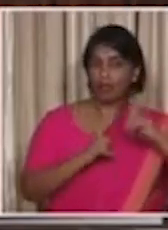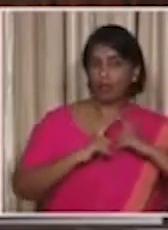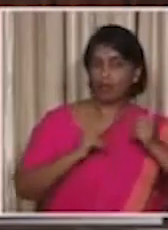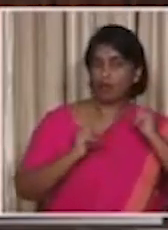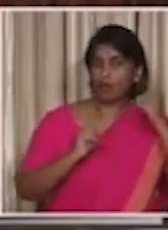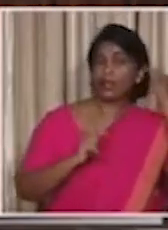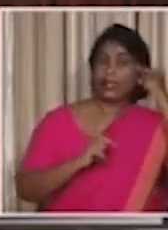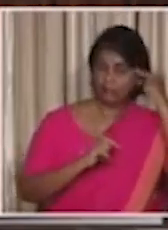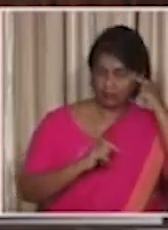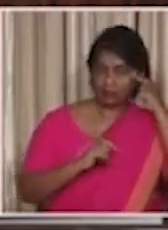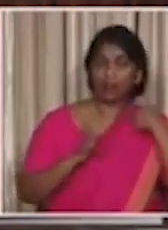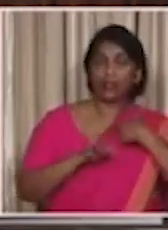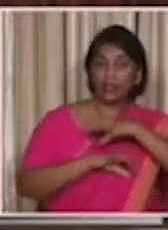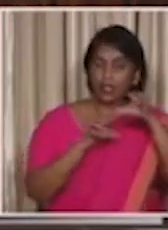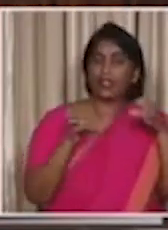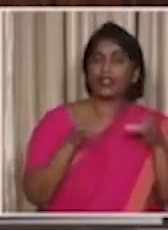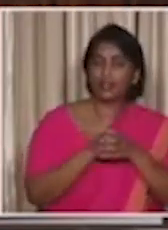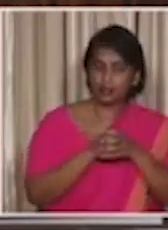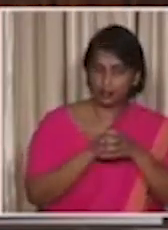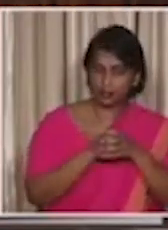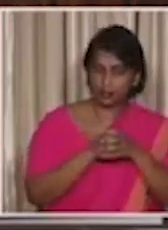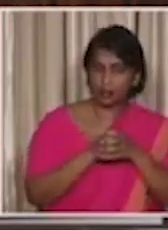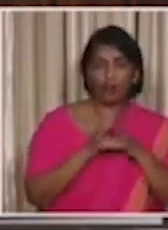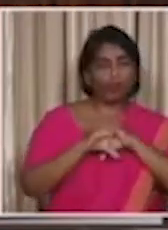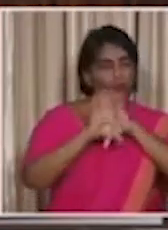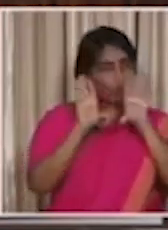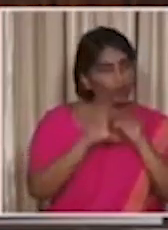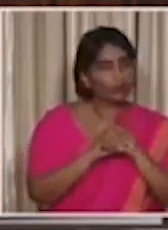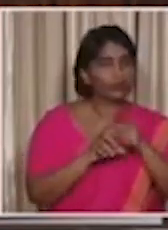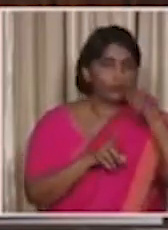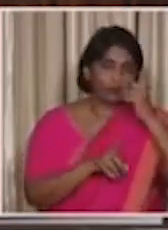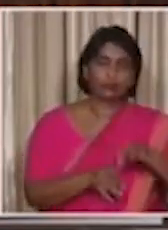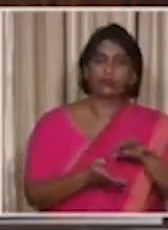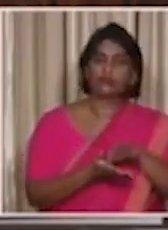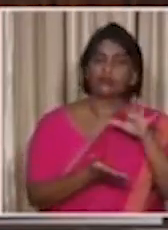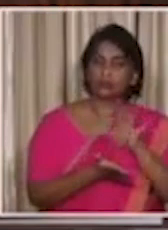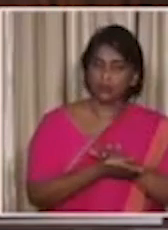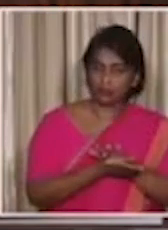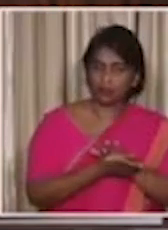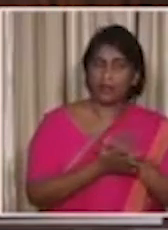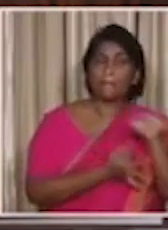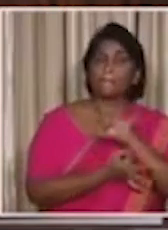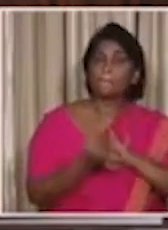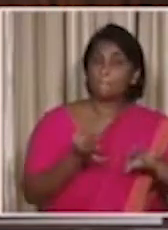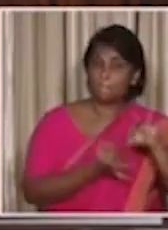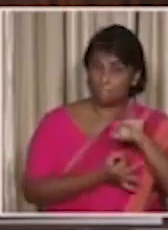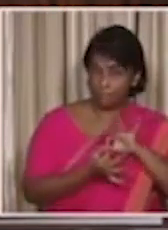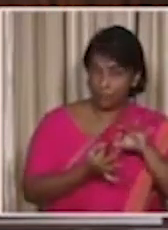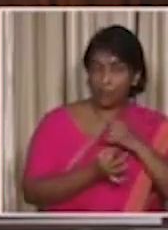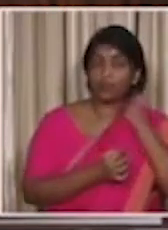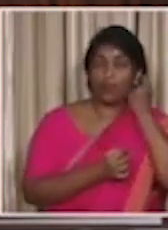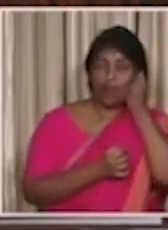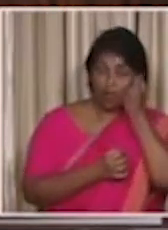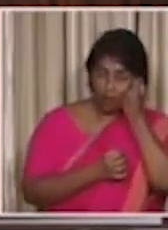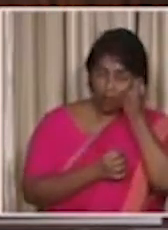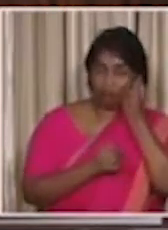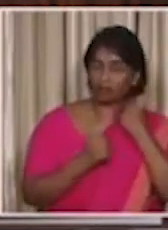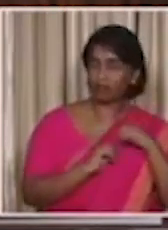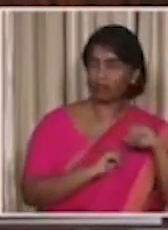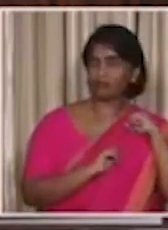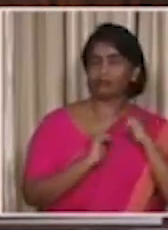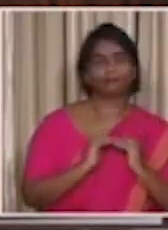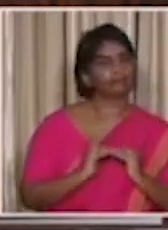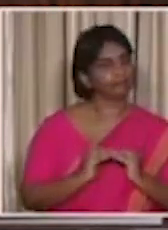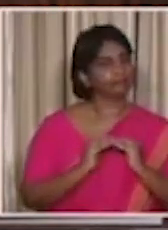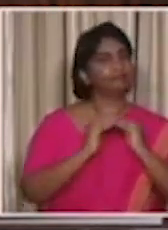සිතමු. අපි එකට එක්වෙමු. පොදු එකඟත්වයක් ඇතිකර ගනිමු. ප්‍රජාතන්ත්‍රවාදී අදහස් වලින් පෝෂිතව ඉදිරියට